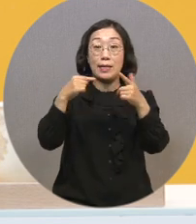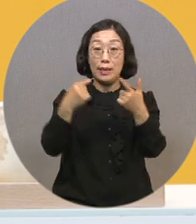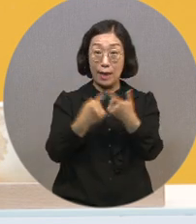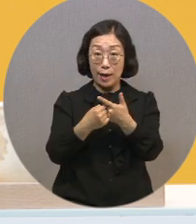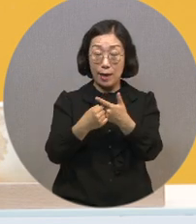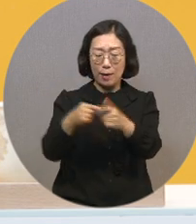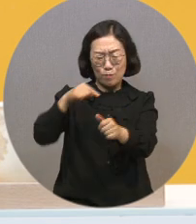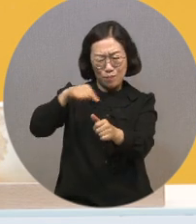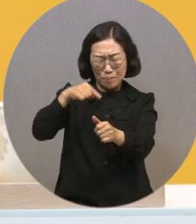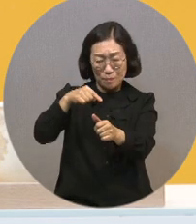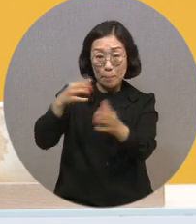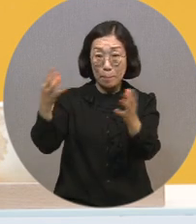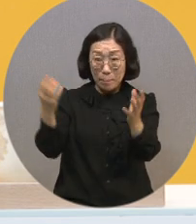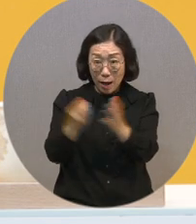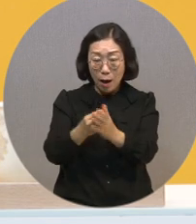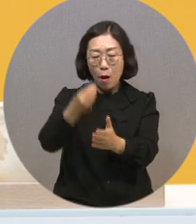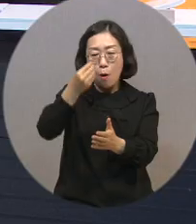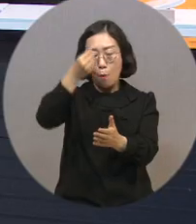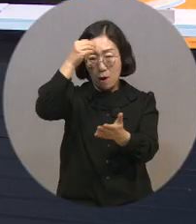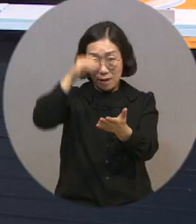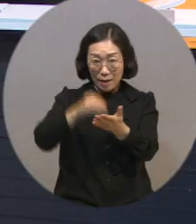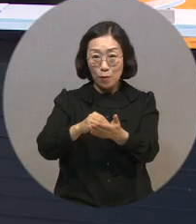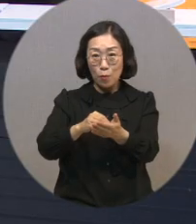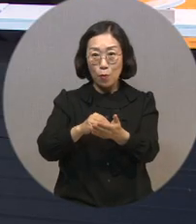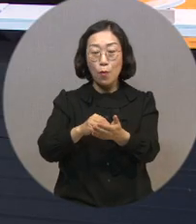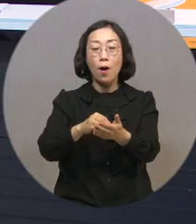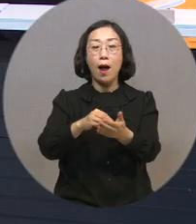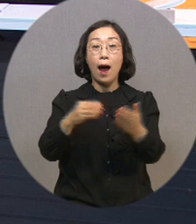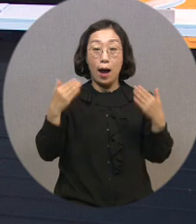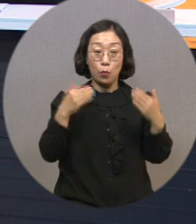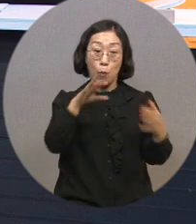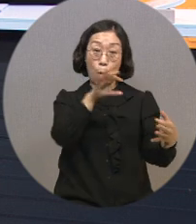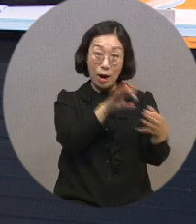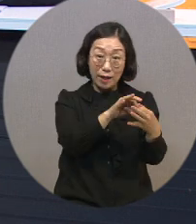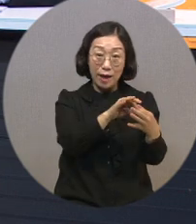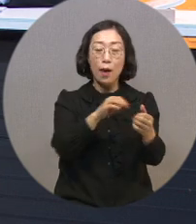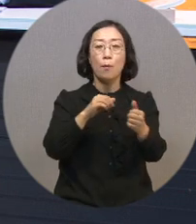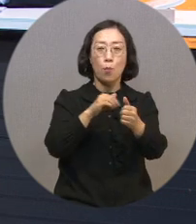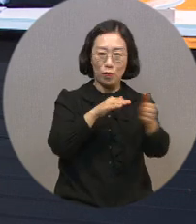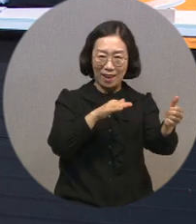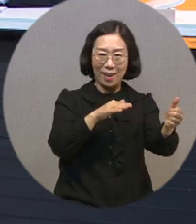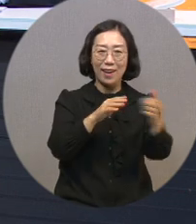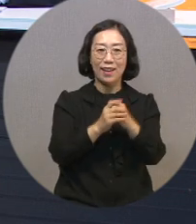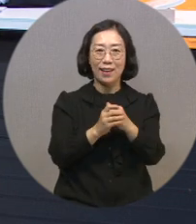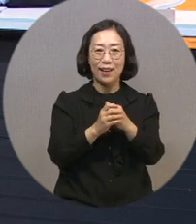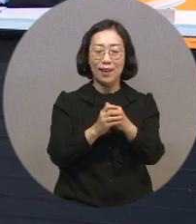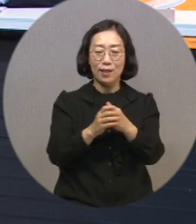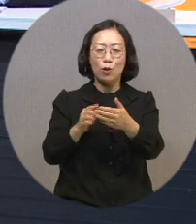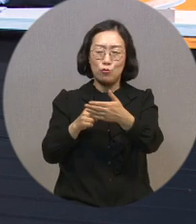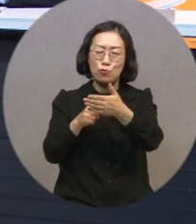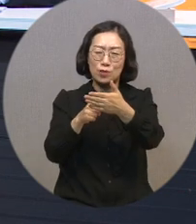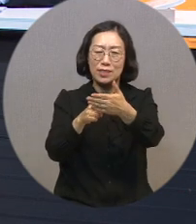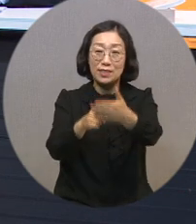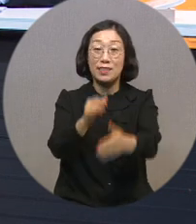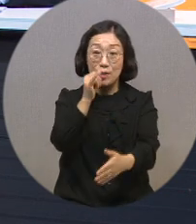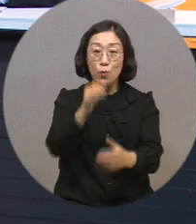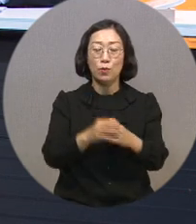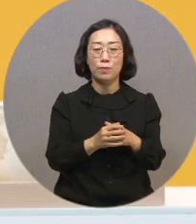원적 지인 학교로 이제 돌리고 보내고 네. 이렇게 지금 추진을 하고 있다는 말씀드리고 네네.